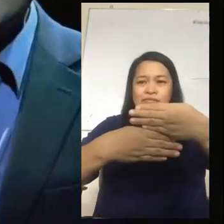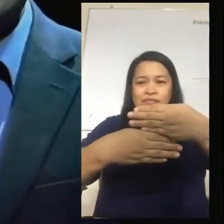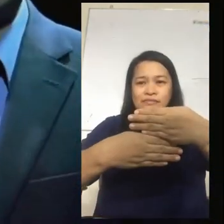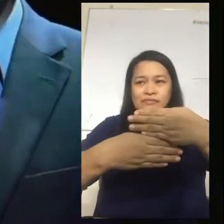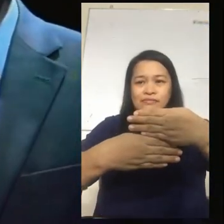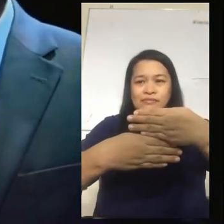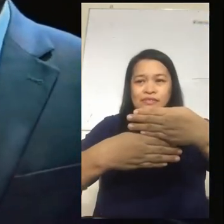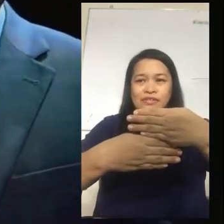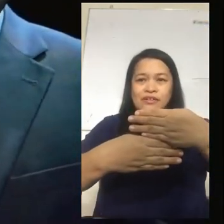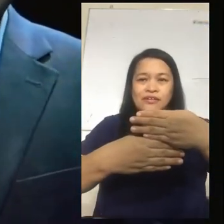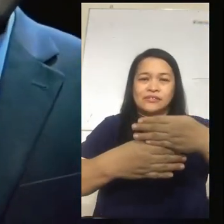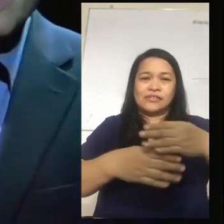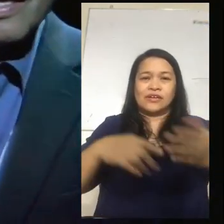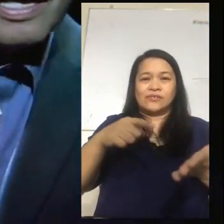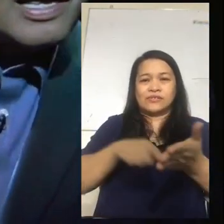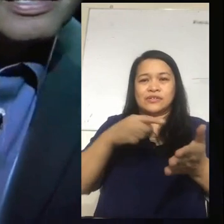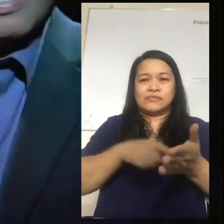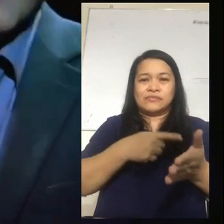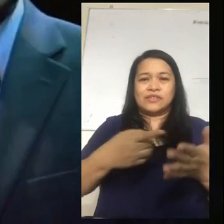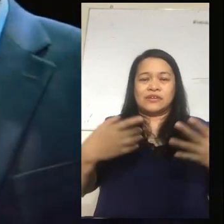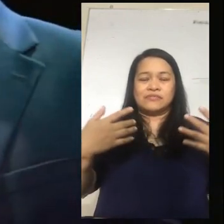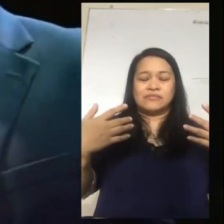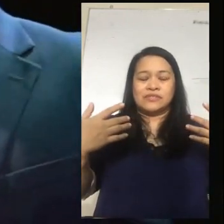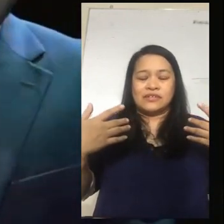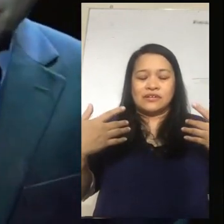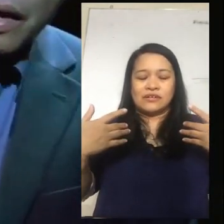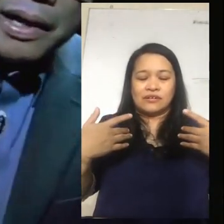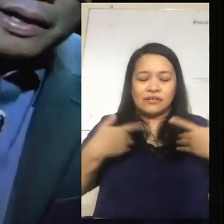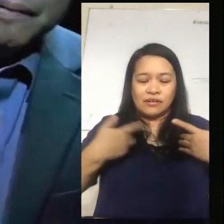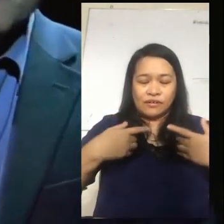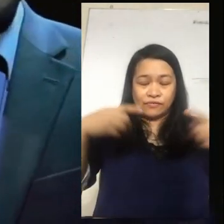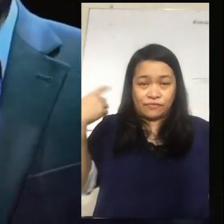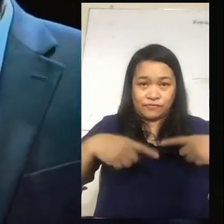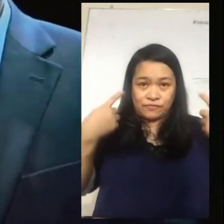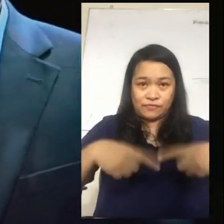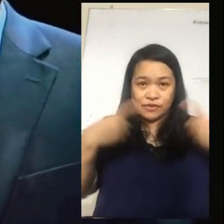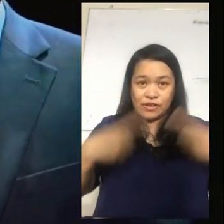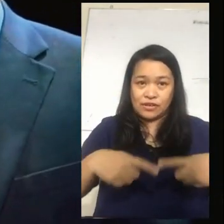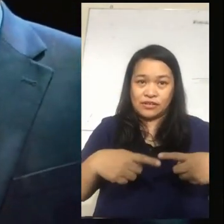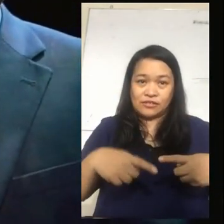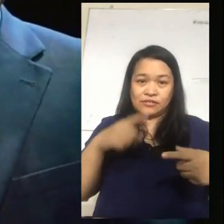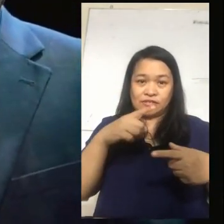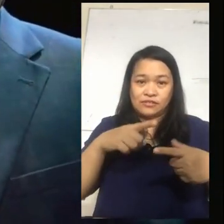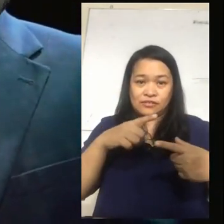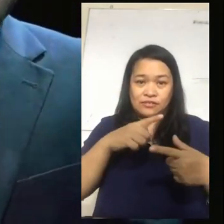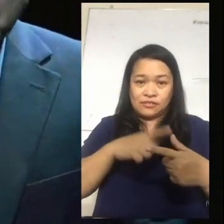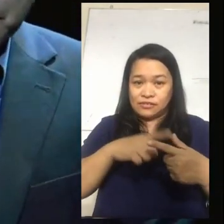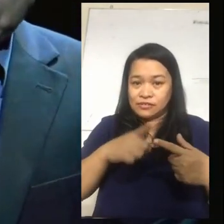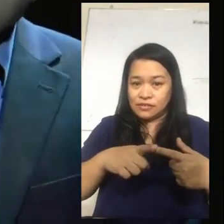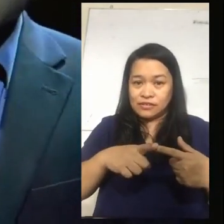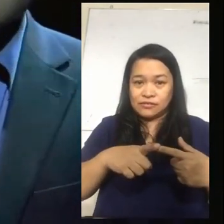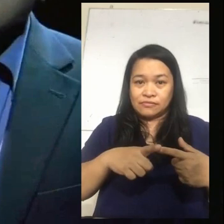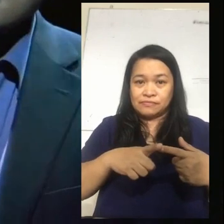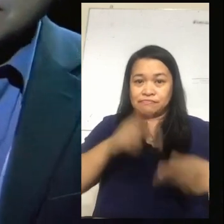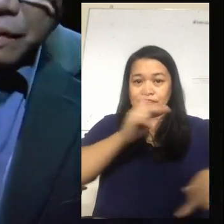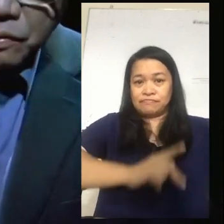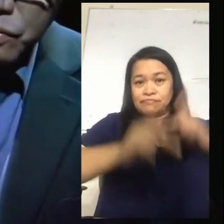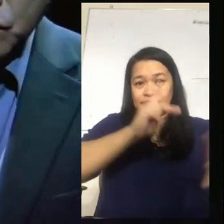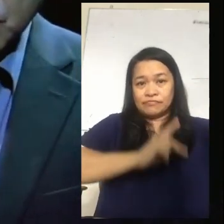kuminsan nagkakaroon ng iringan, nagkakaroon ng away, and then people